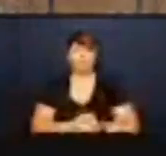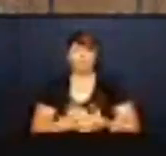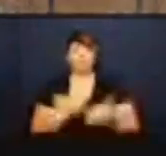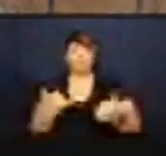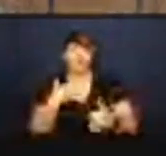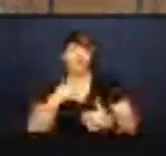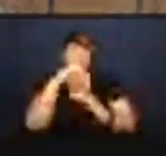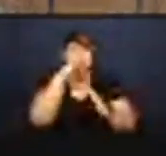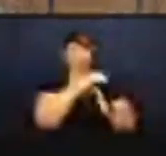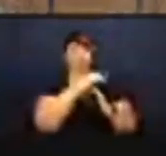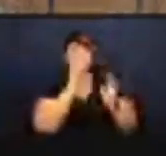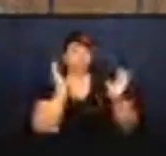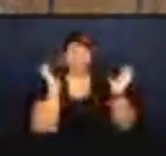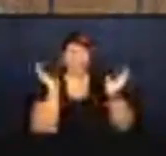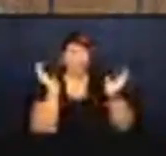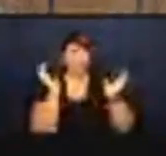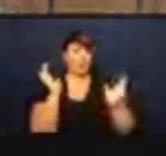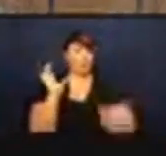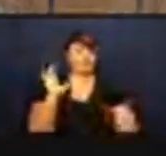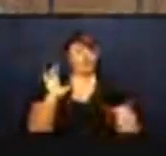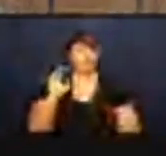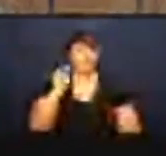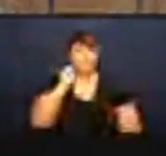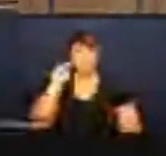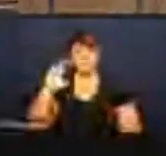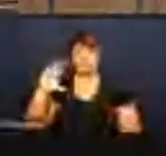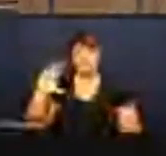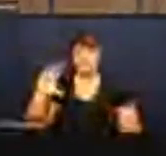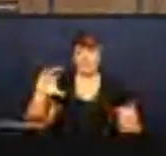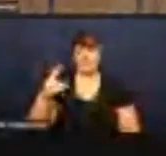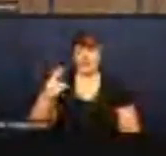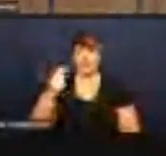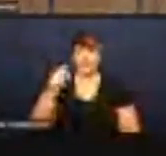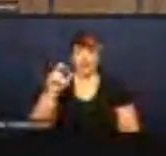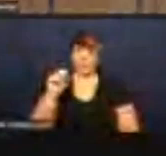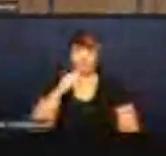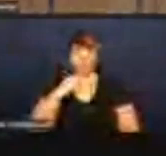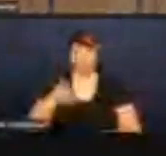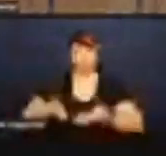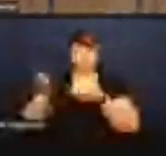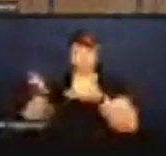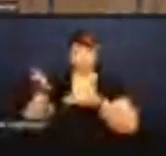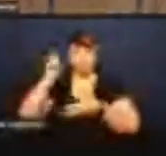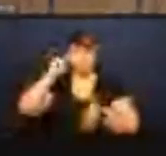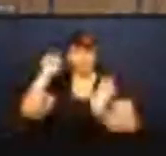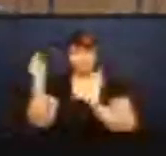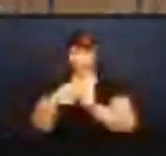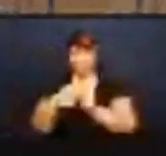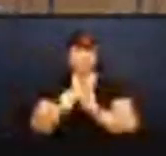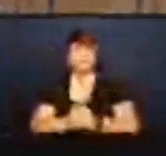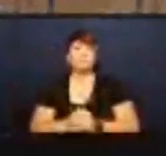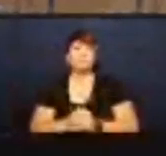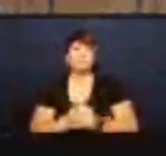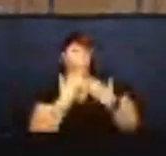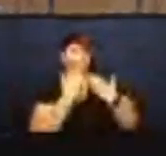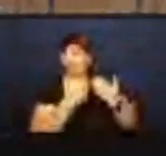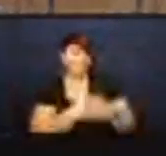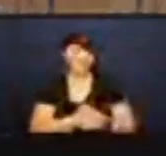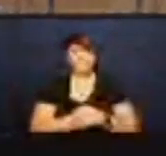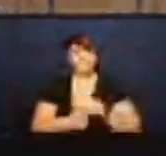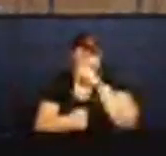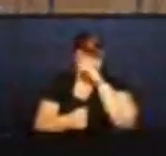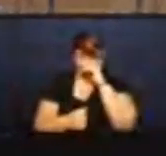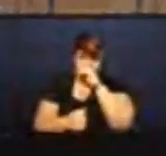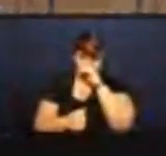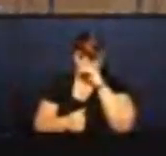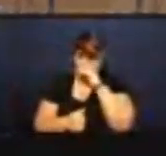Sasa tutakuwa na Caroline ambaye atawasilisha hongera